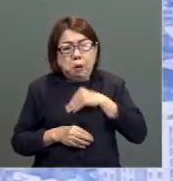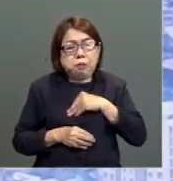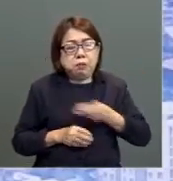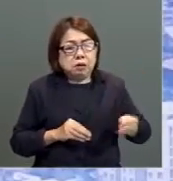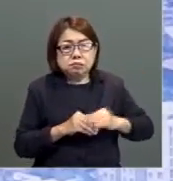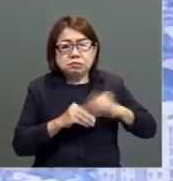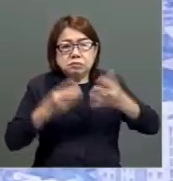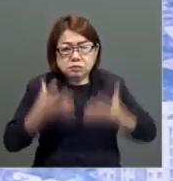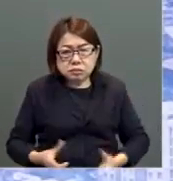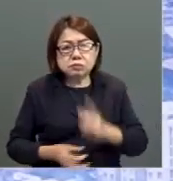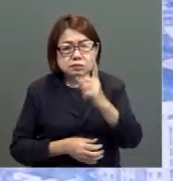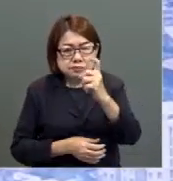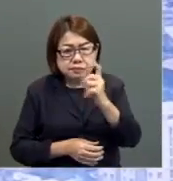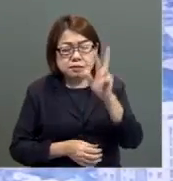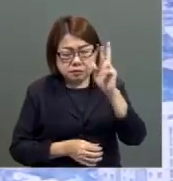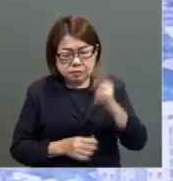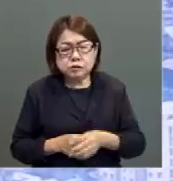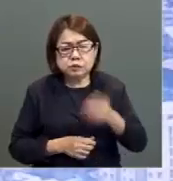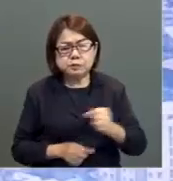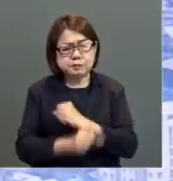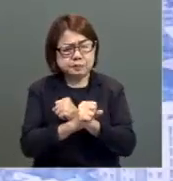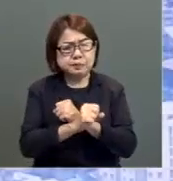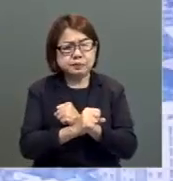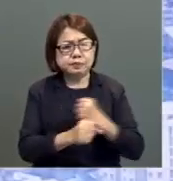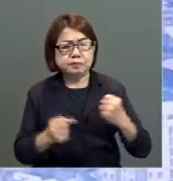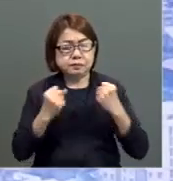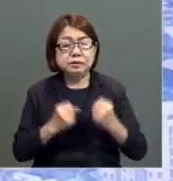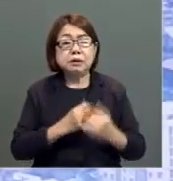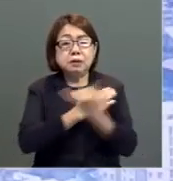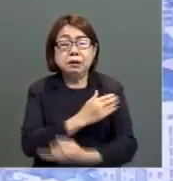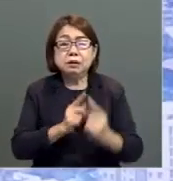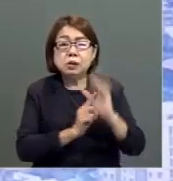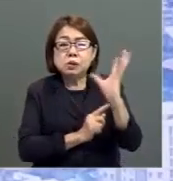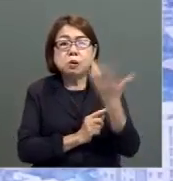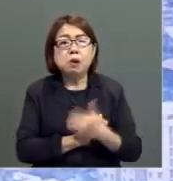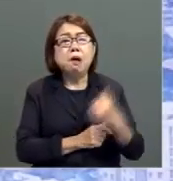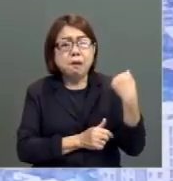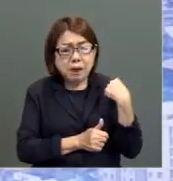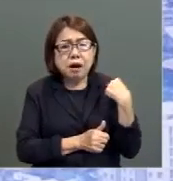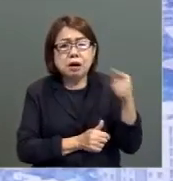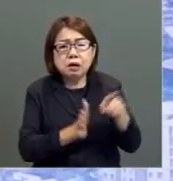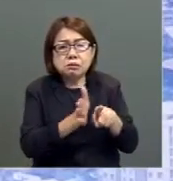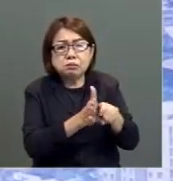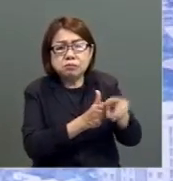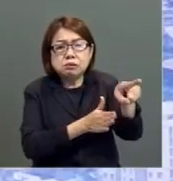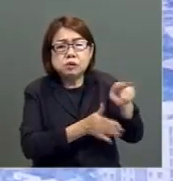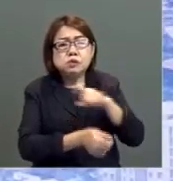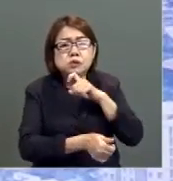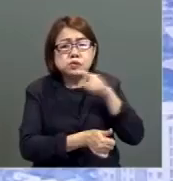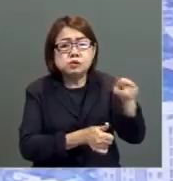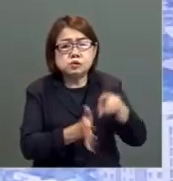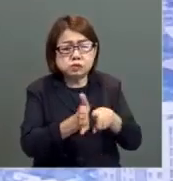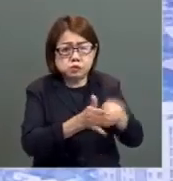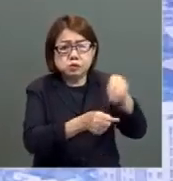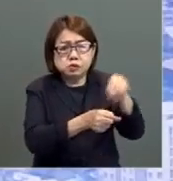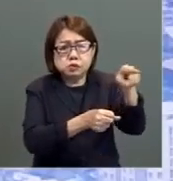นั้นต้องตรึงอย่างนี้ตลอดไปเพราะว่าในประเทศต่างๆทั่วโลกยังเป็นแหล่งถ้าภาษาหมอเขาเรียกแหล่งรังโร